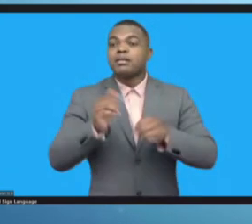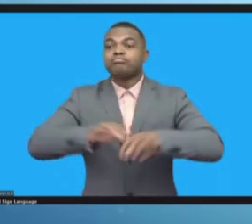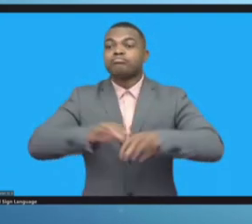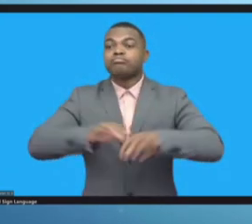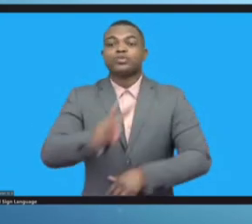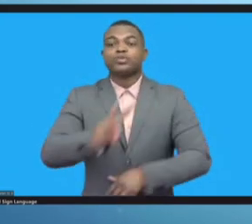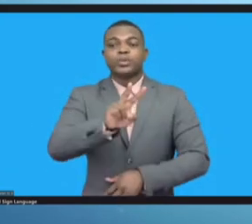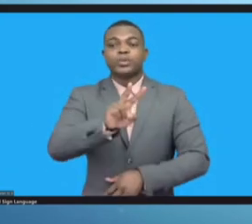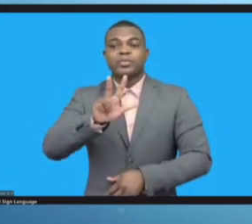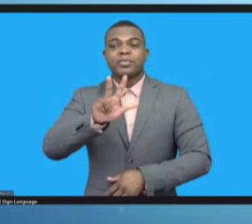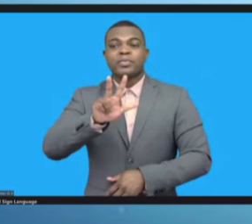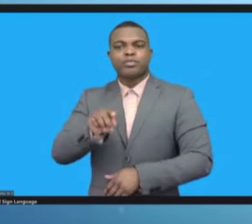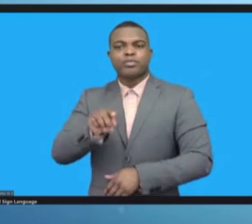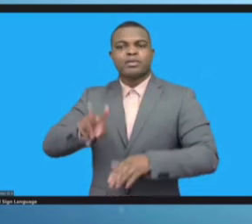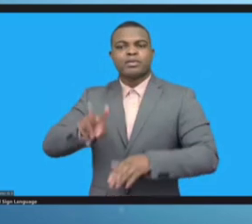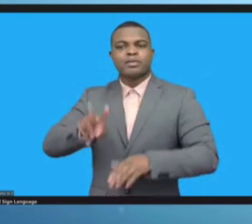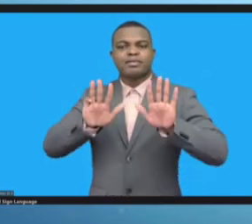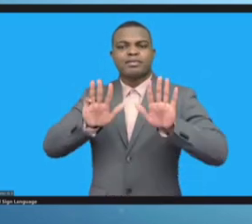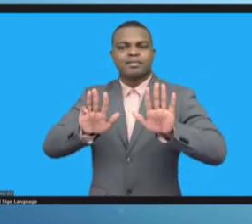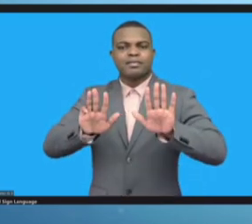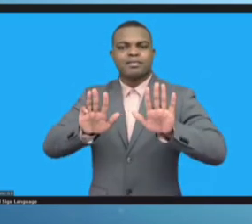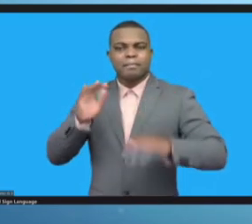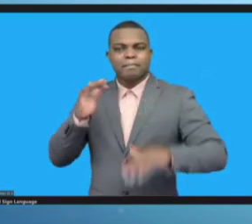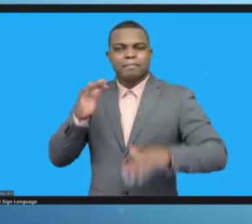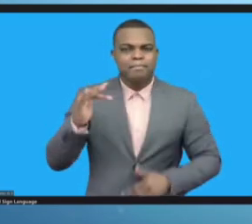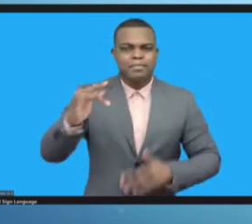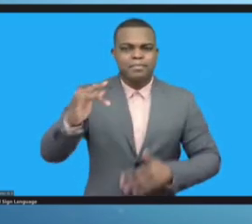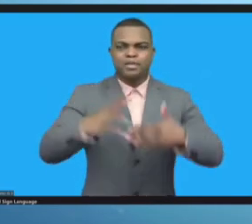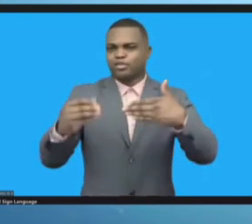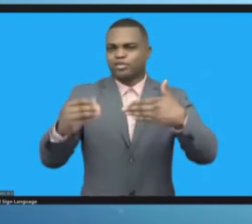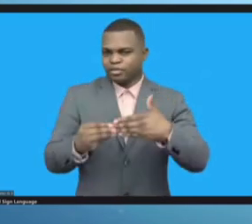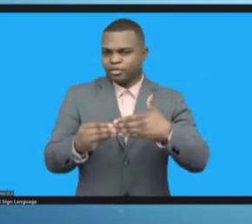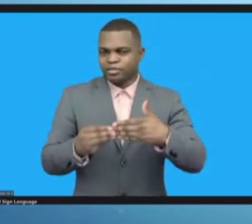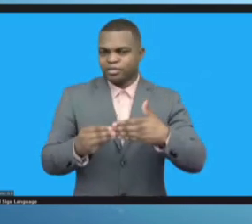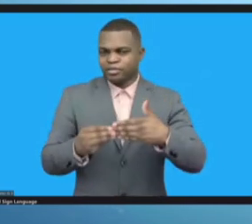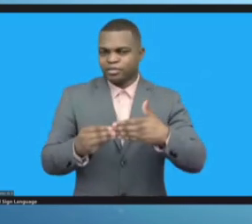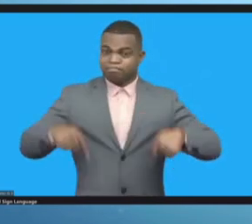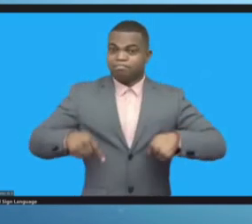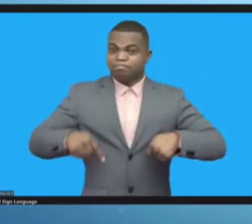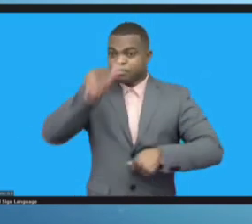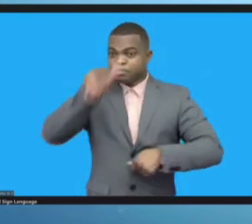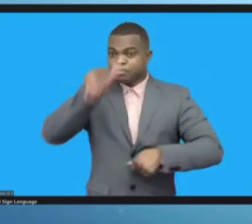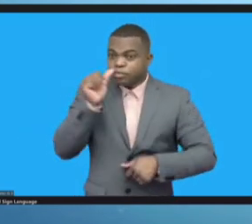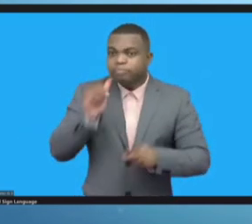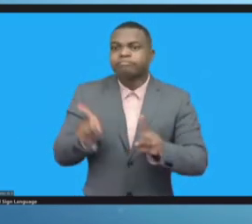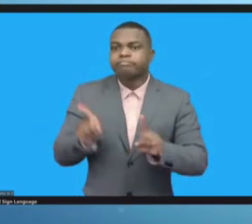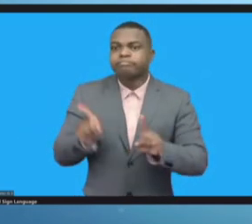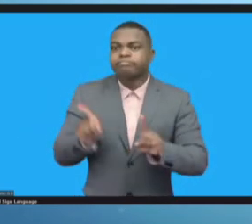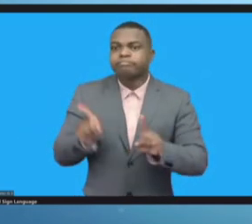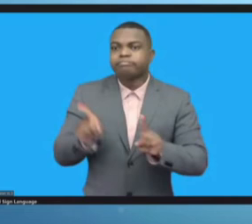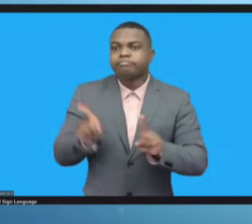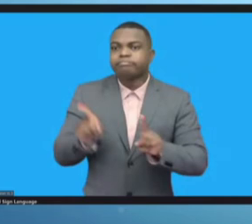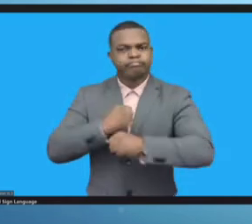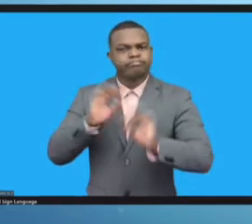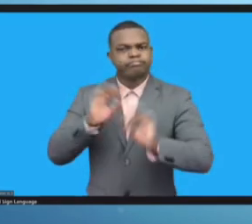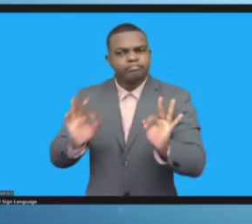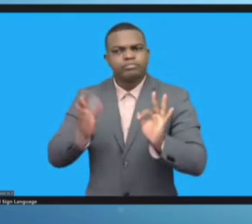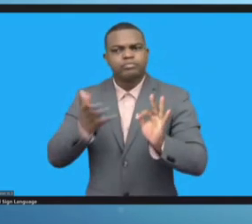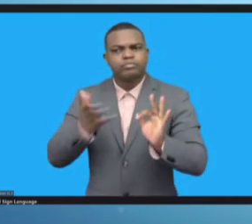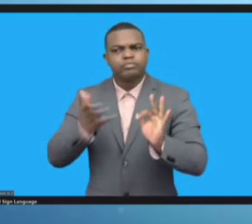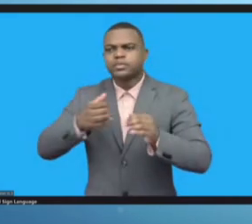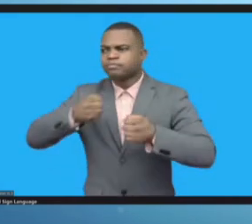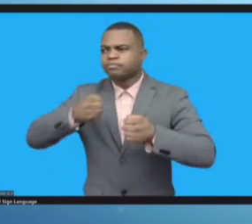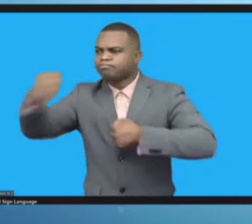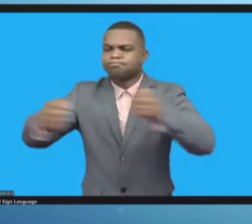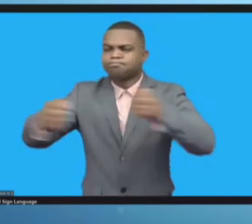en robotique, en apprentissage par machine, de gestion de mégadonnées, des